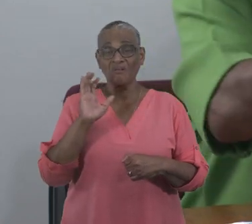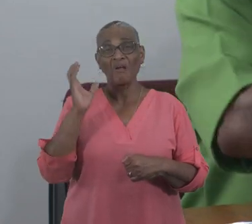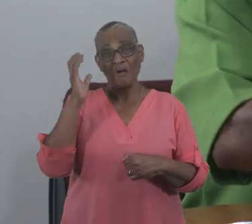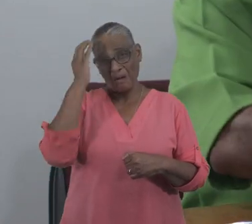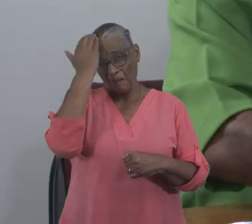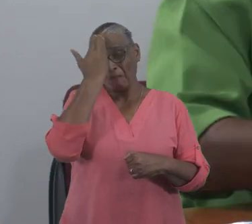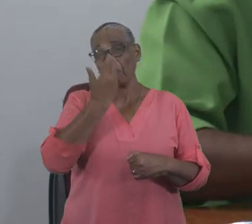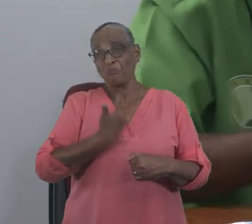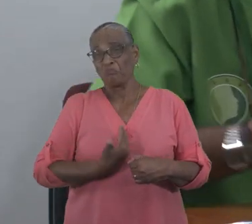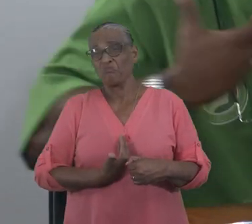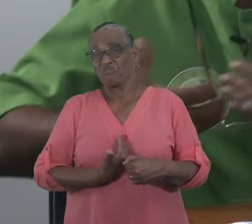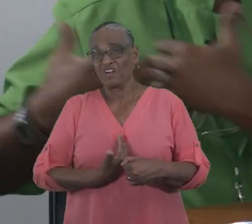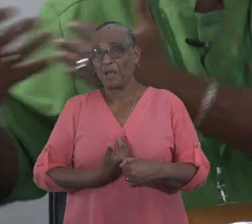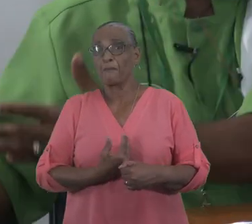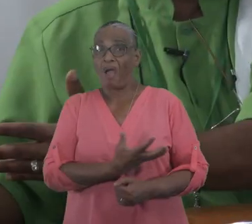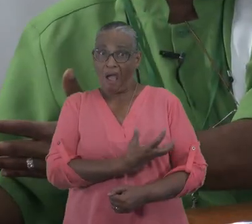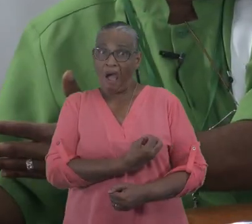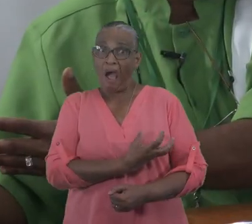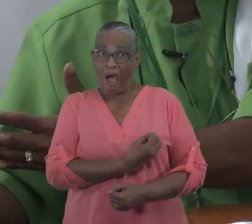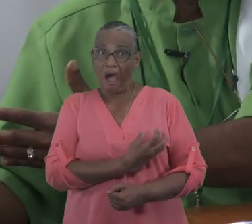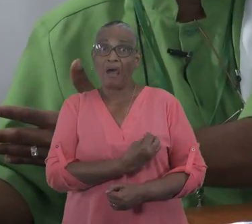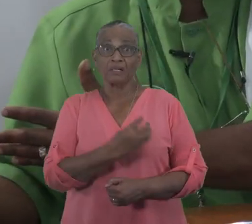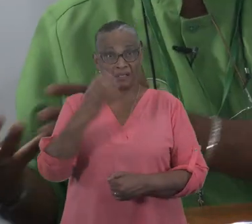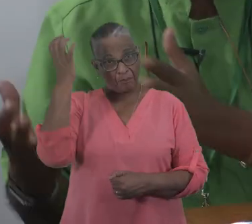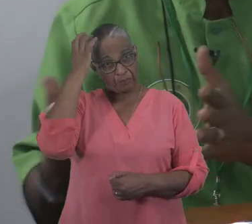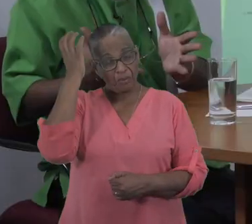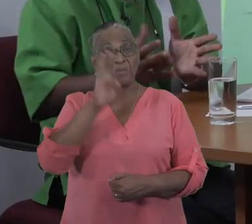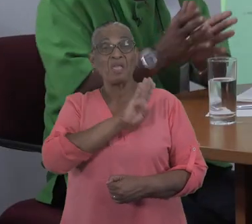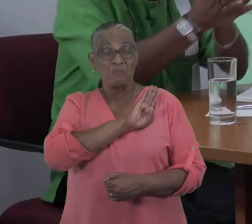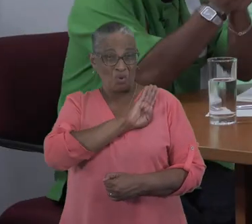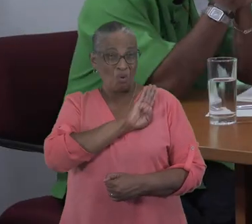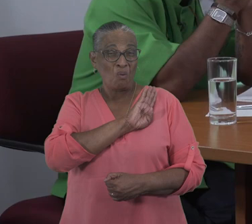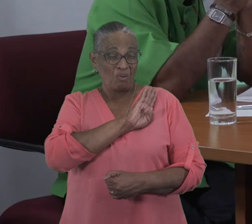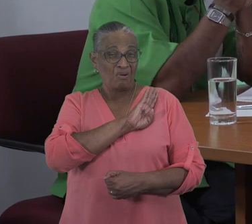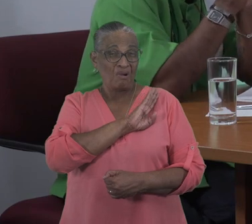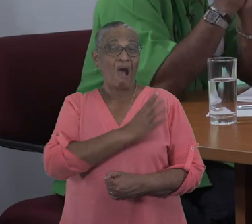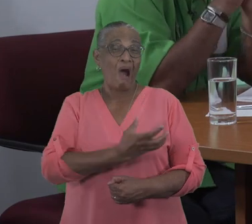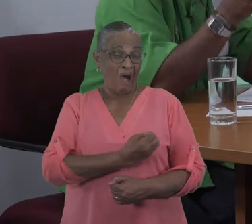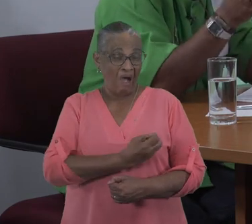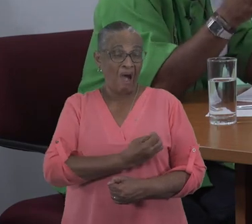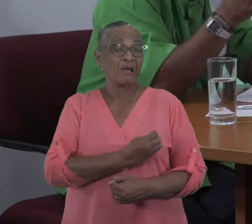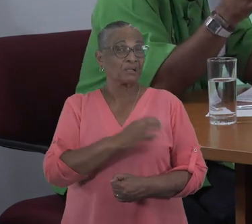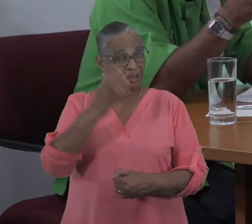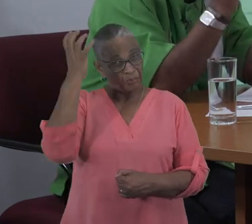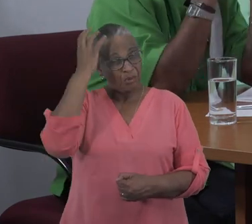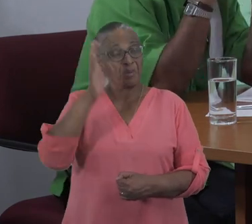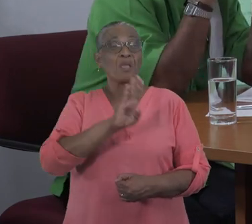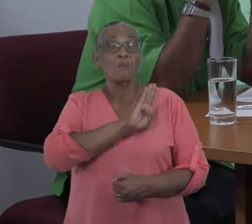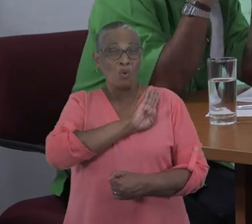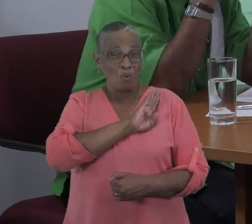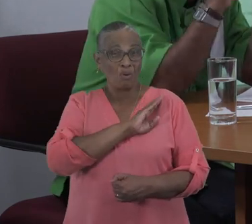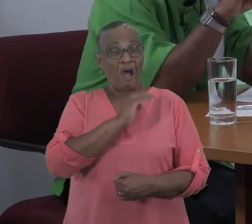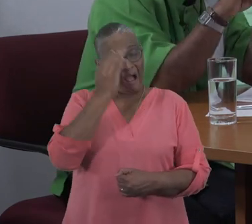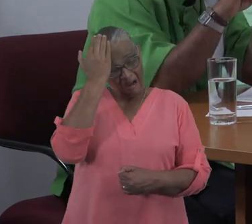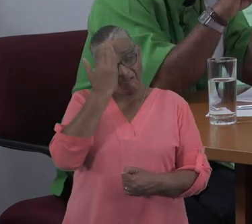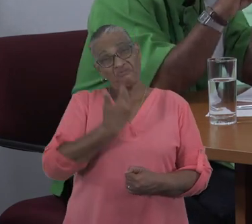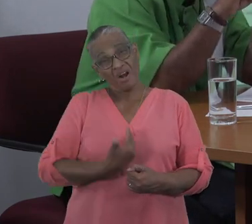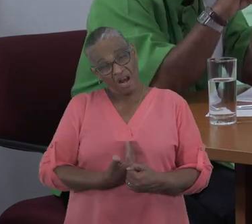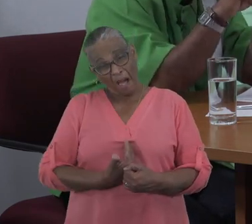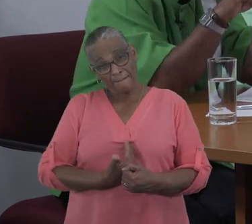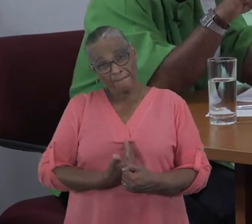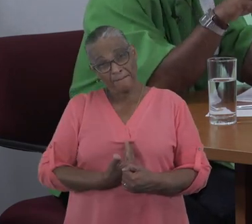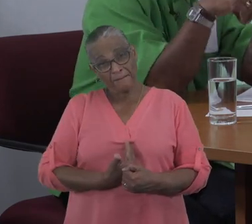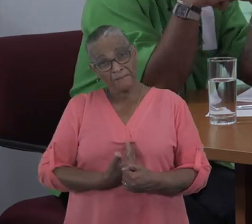kiezen van traberoerte, je kan kiezen ook toe aan die probleem. Yes. Je verstaat dus aan je inom denken dat je kan wachten. Als aan dat effe kies aan